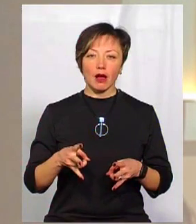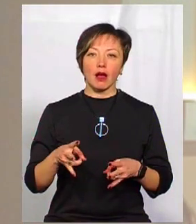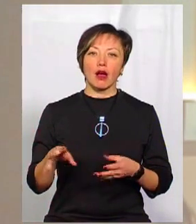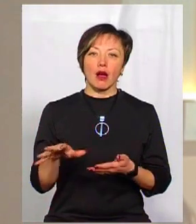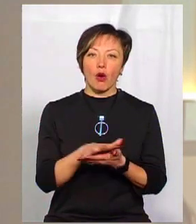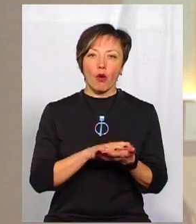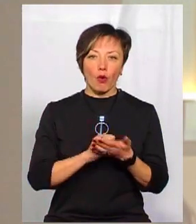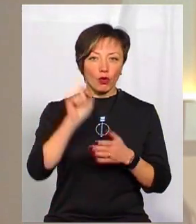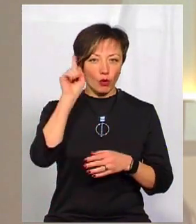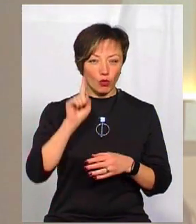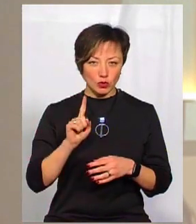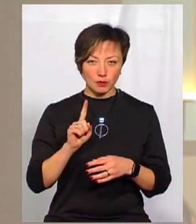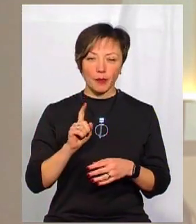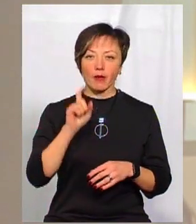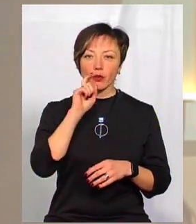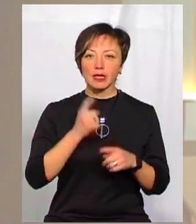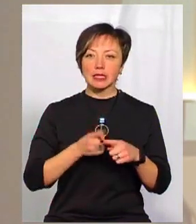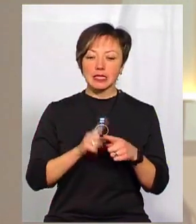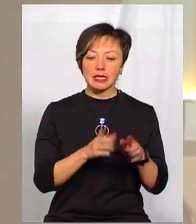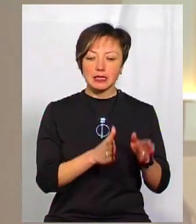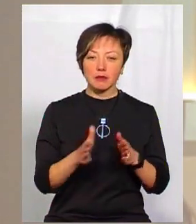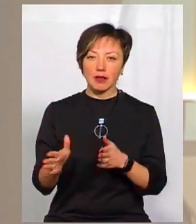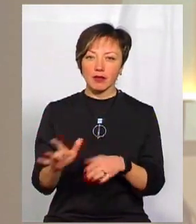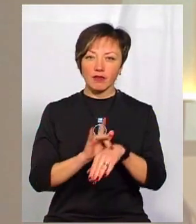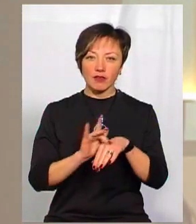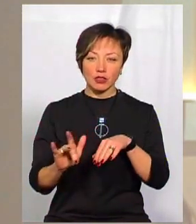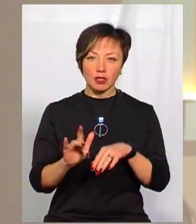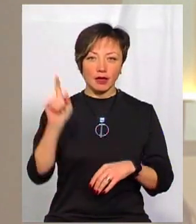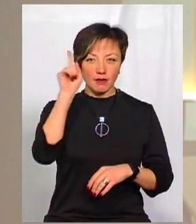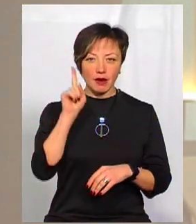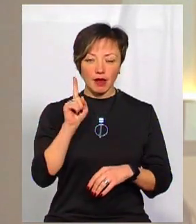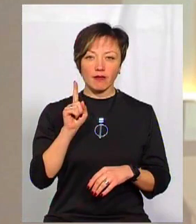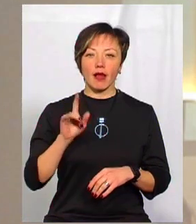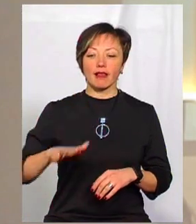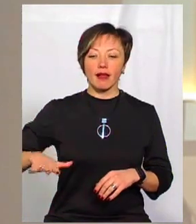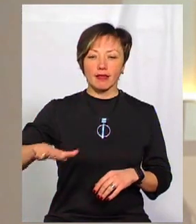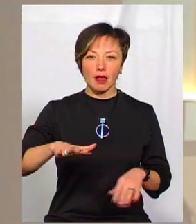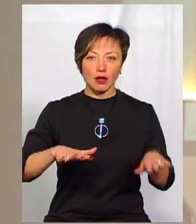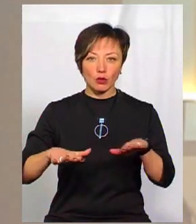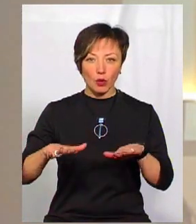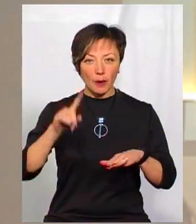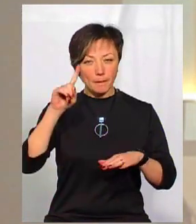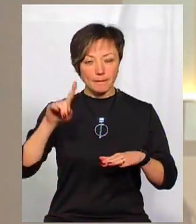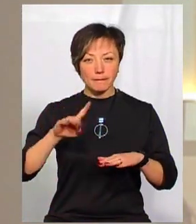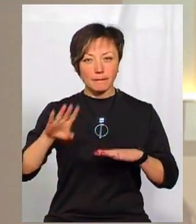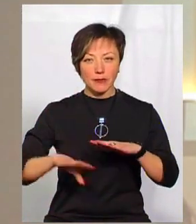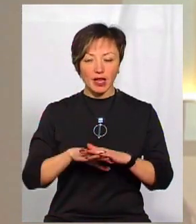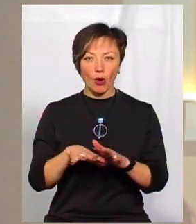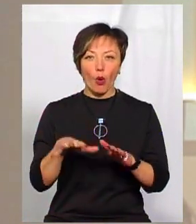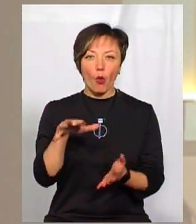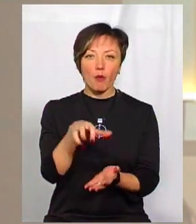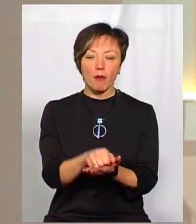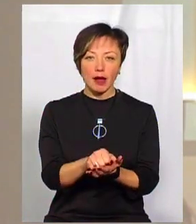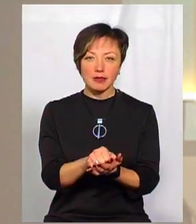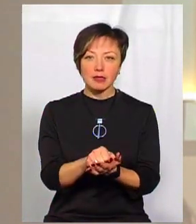Голокост в Україні – це систематичне винищення євреїв на територіях, які перебували під